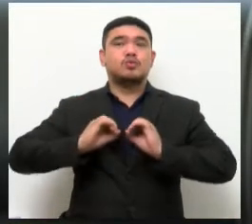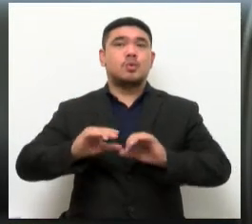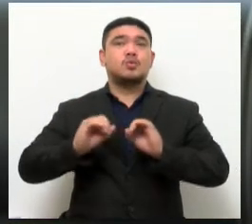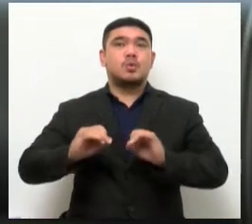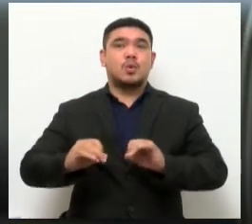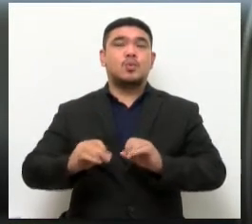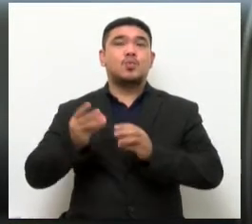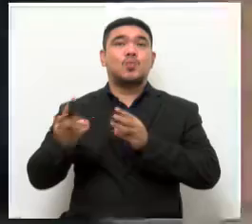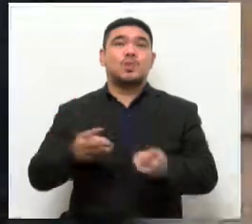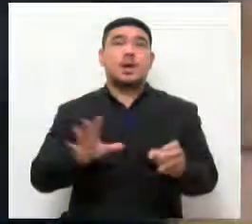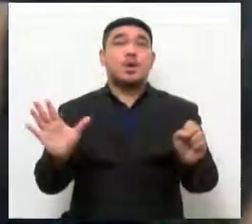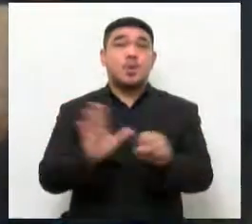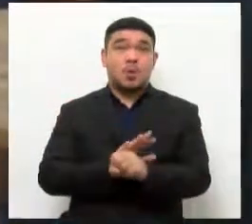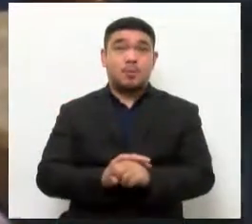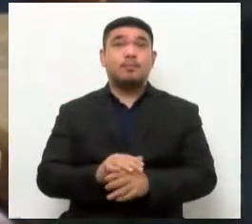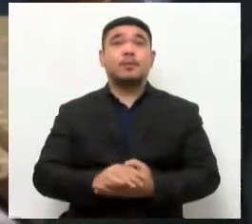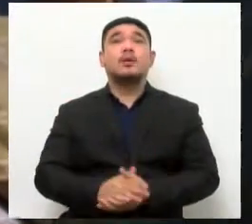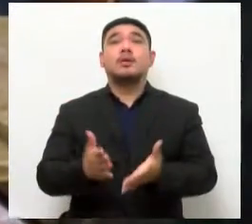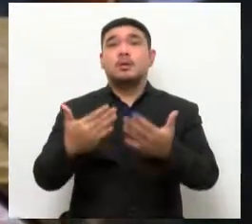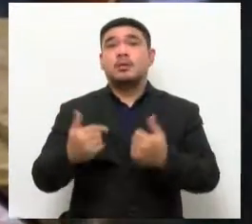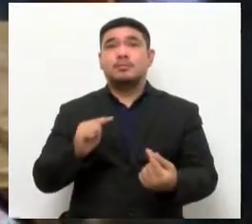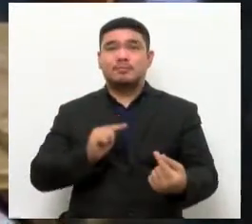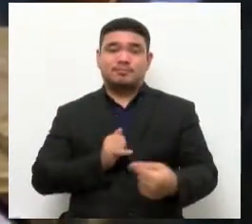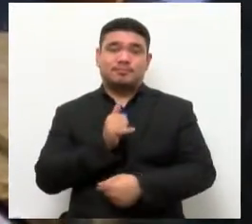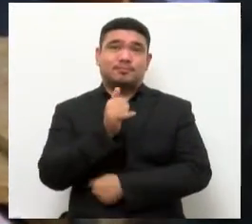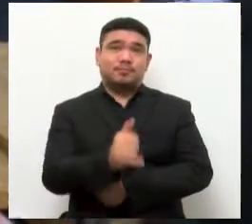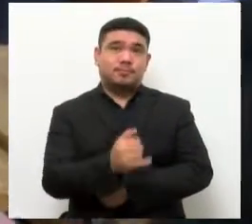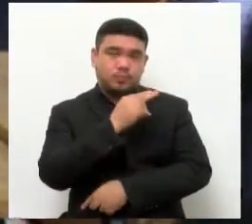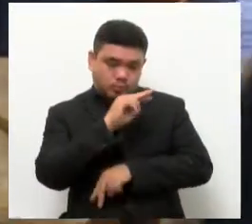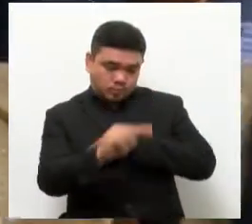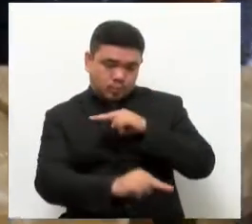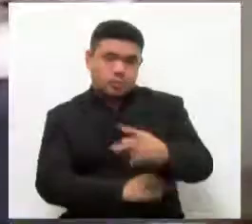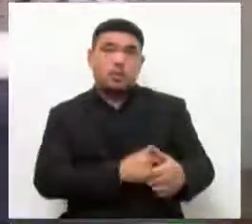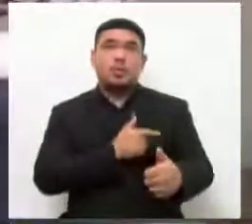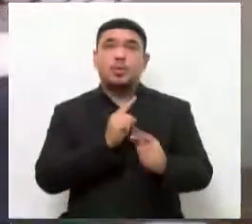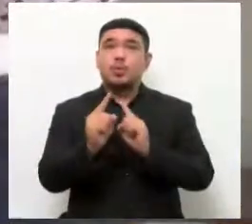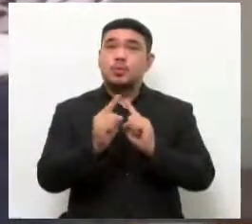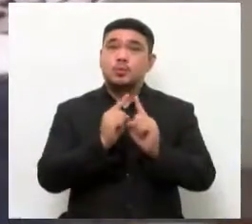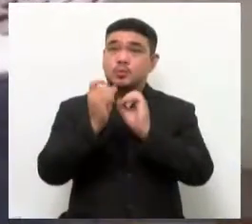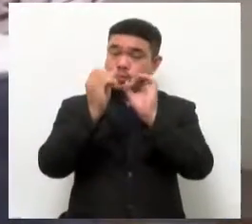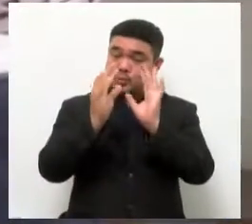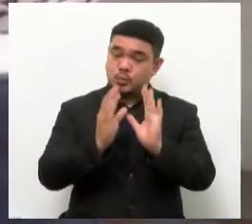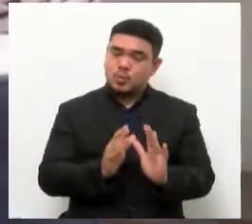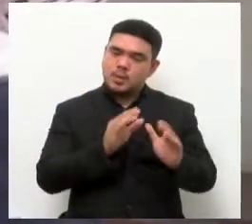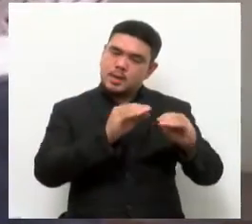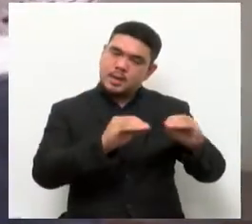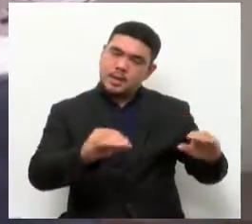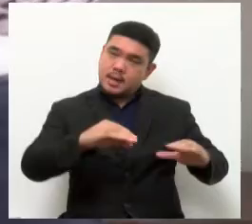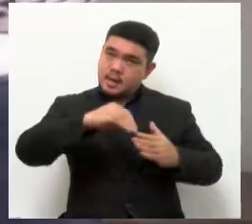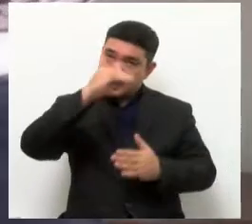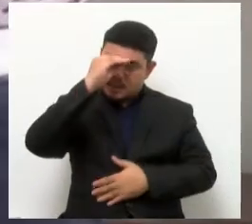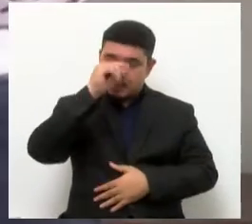กกลุ่มสาระแล้วครับจากการลงไปนิเทศติดตามและพูดคุยกับนักเรียนกลุ่มเป้าหมายพบว่